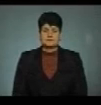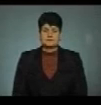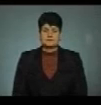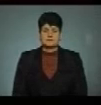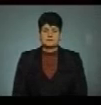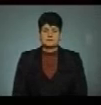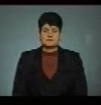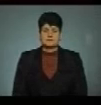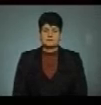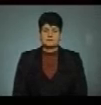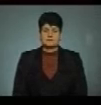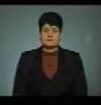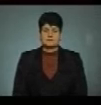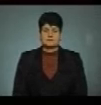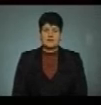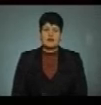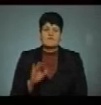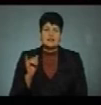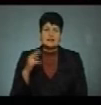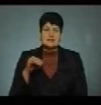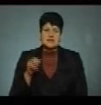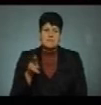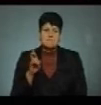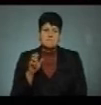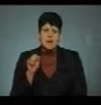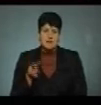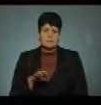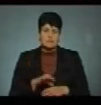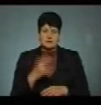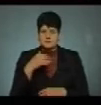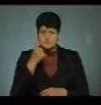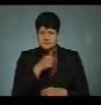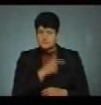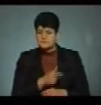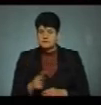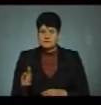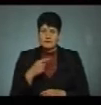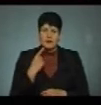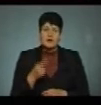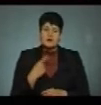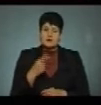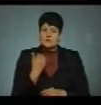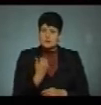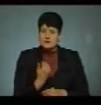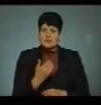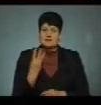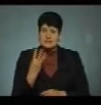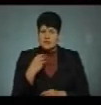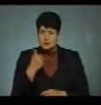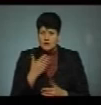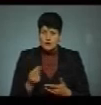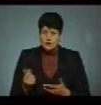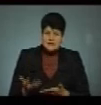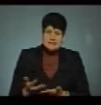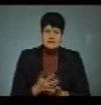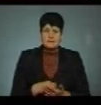Тернопіль. Віденський бал у Тернополі проводять 5 років поспіль, каже Володимир Уруський. За його словами, 3-й рік кошти, зібрані під